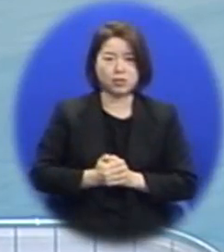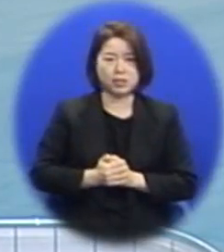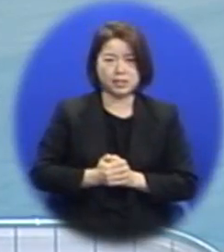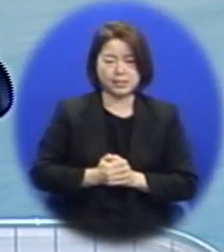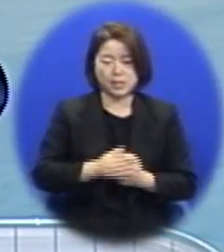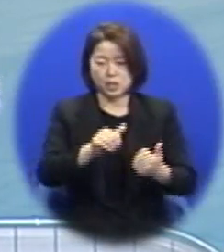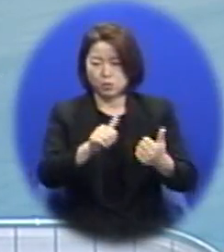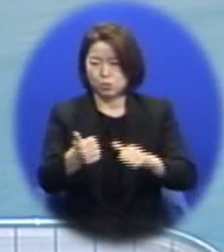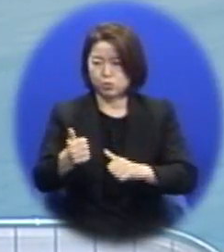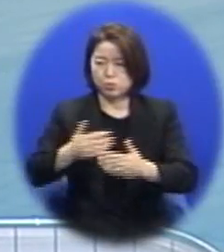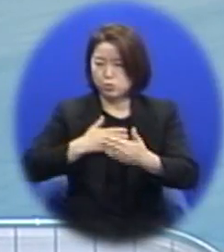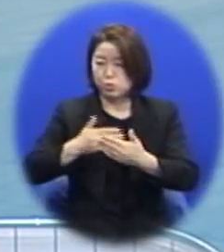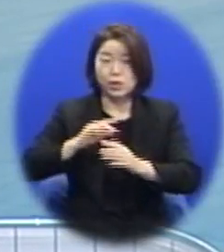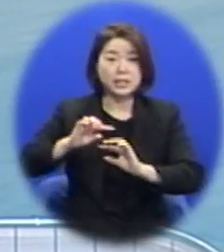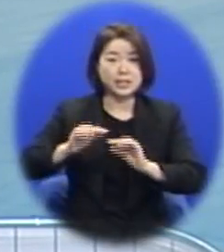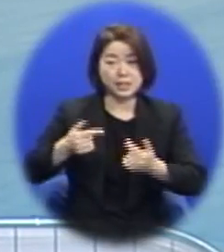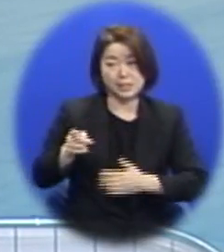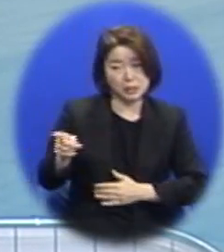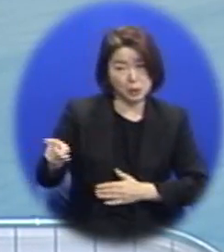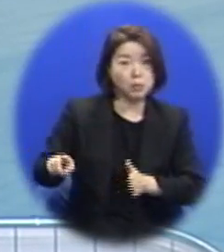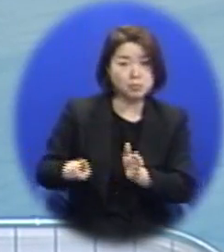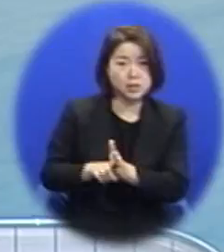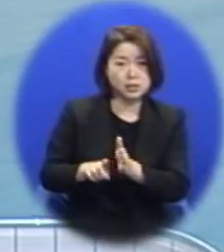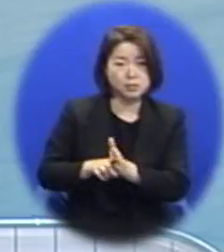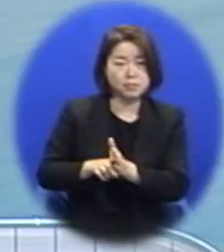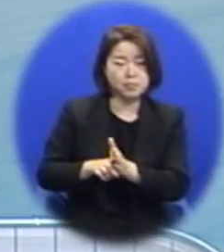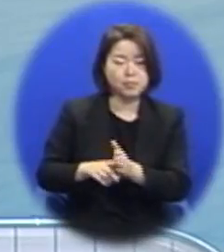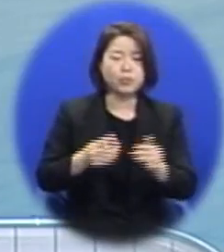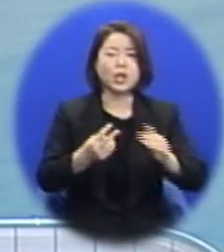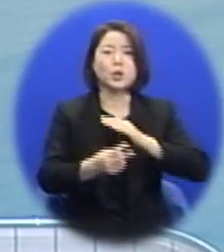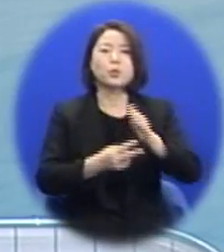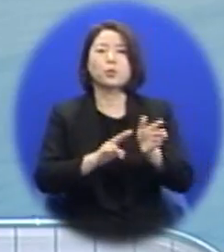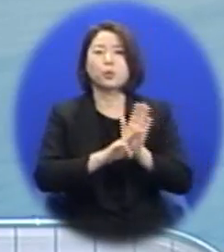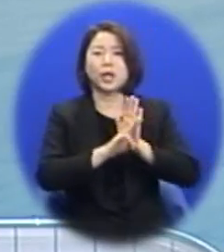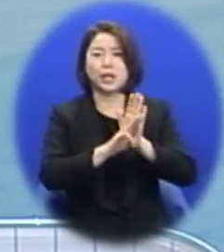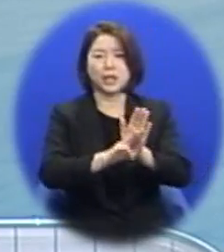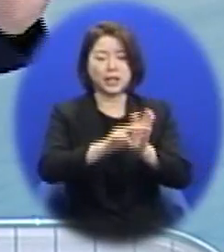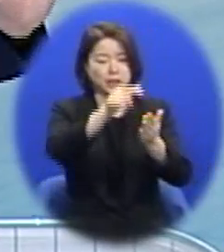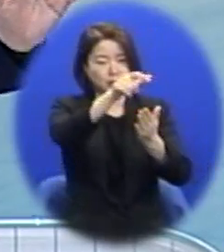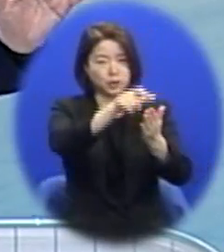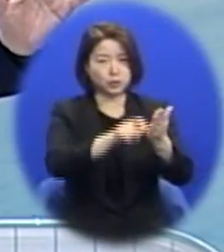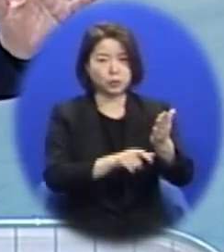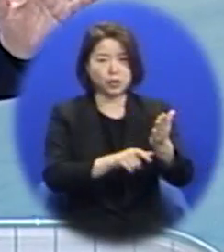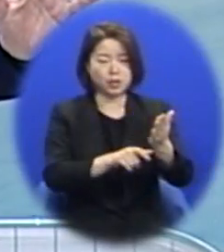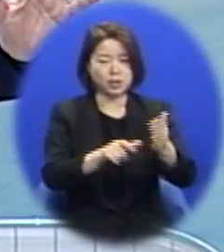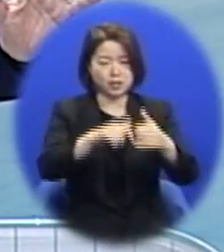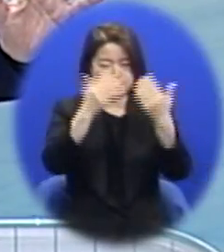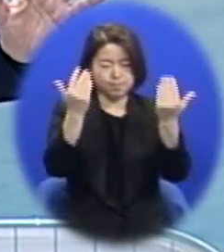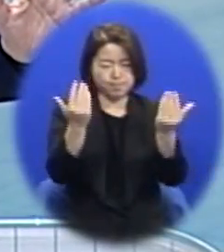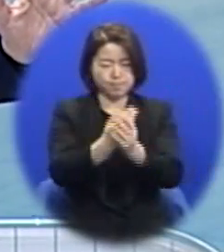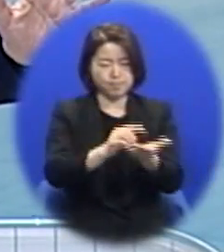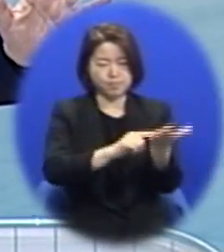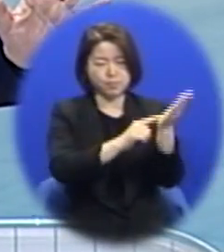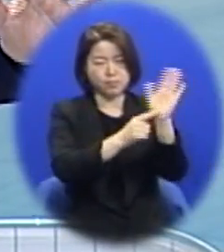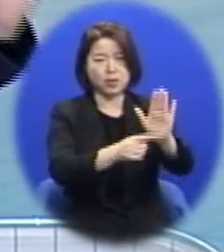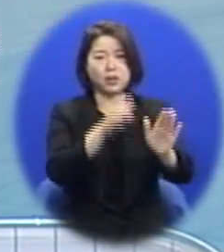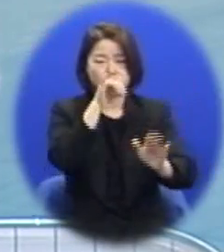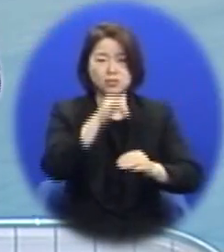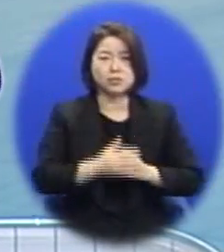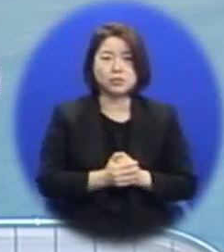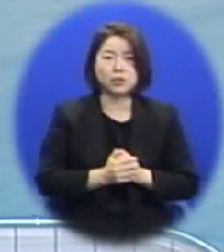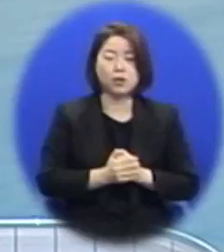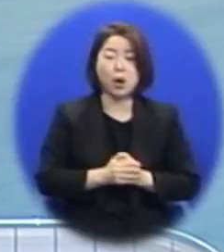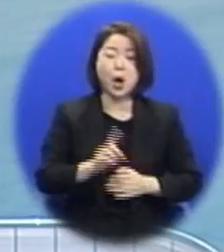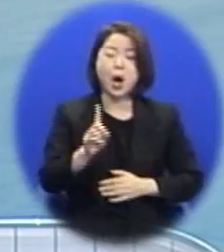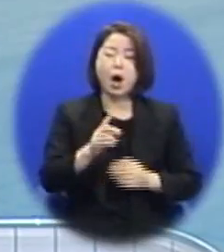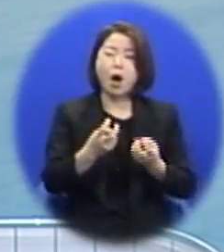죽음을 두려워하지 않는 믿음이 이 요한계시록에서 환하게 드러납니다. 어떻게